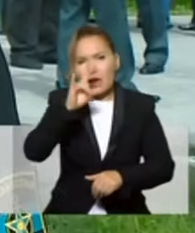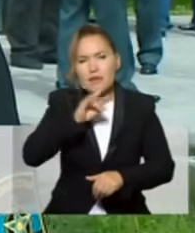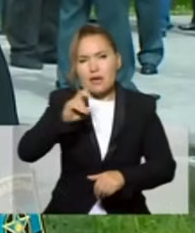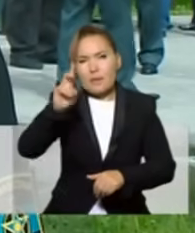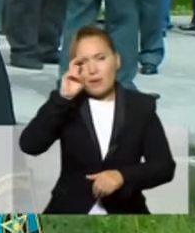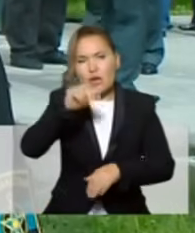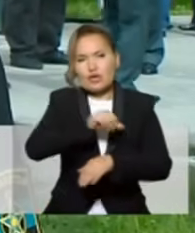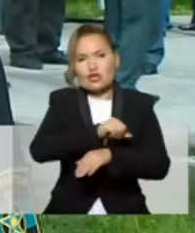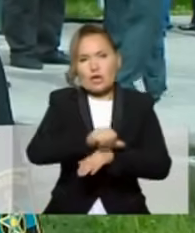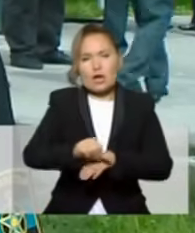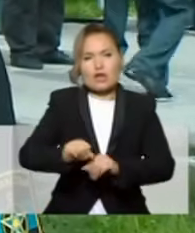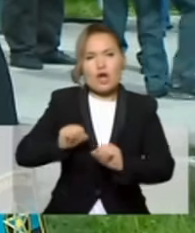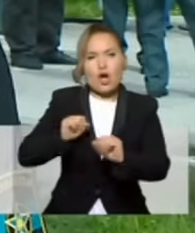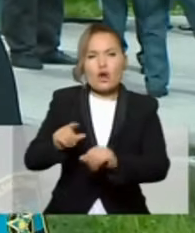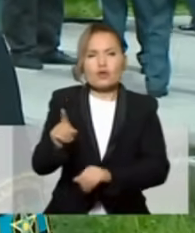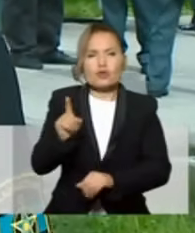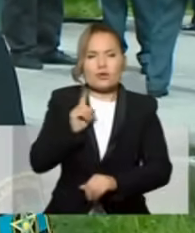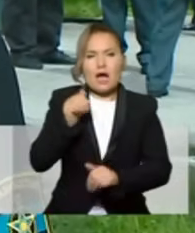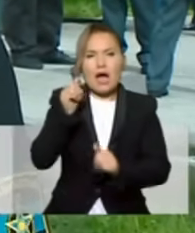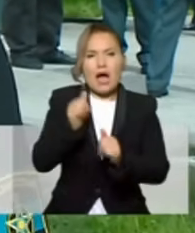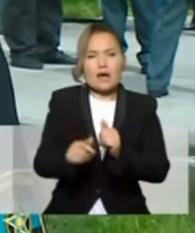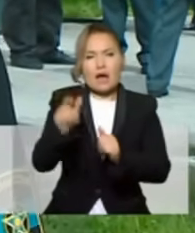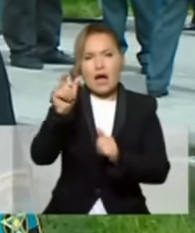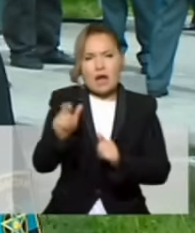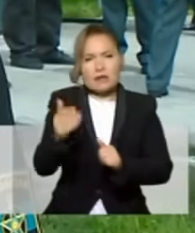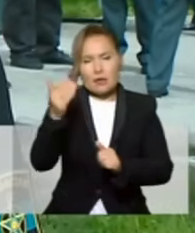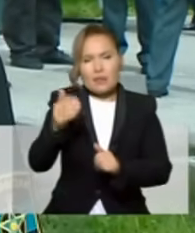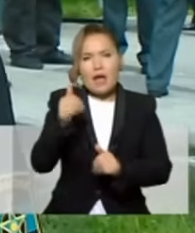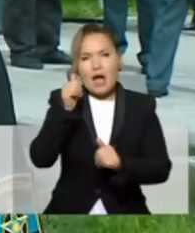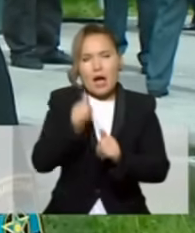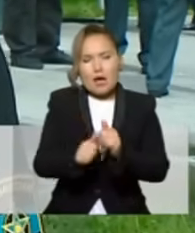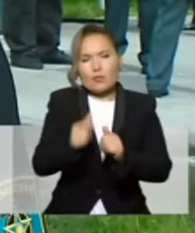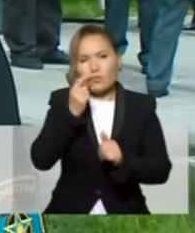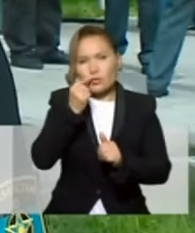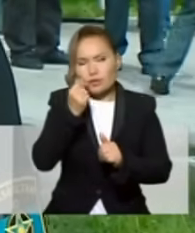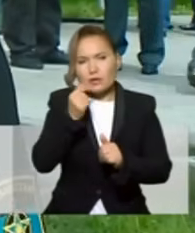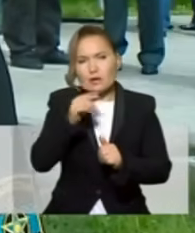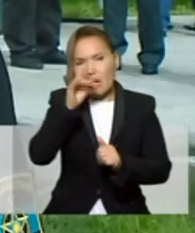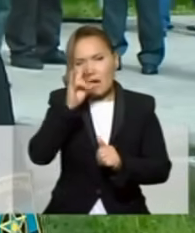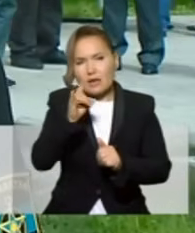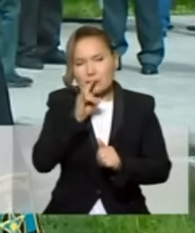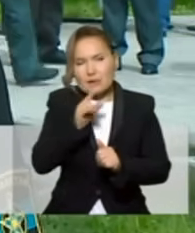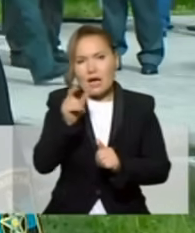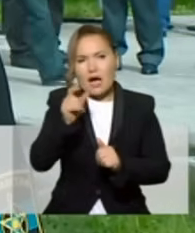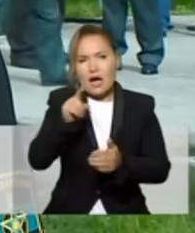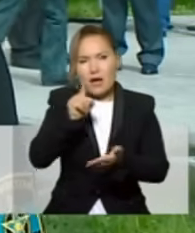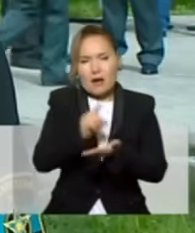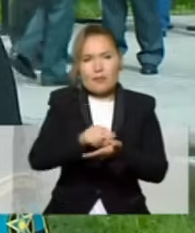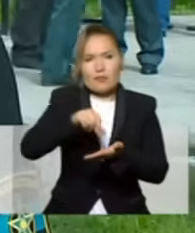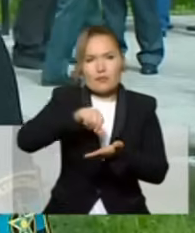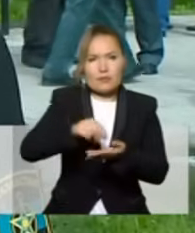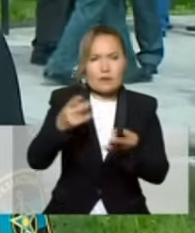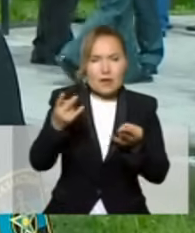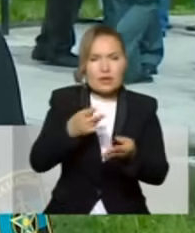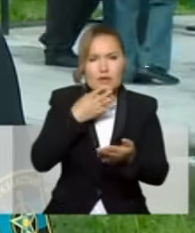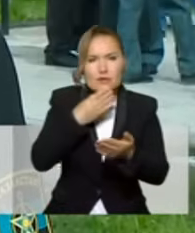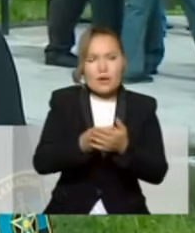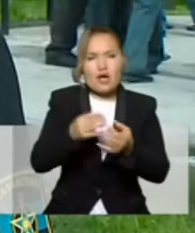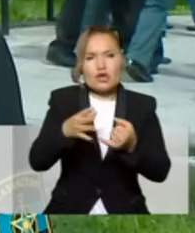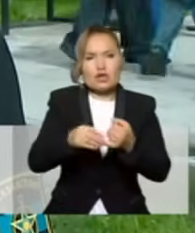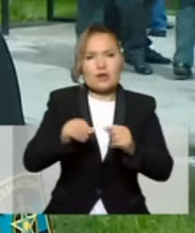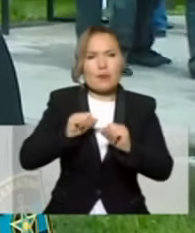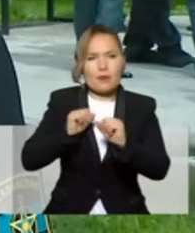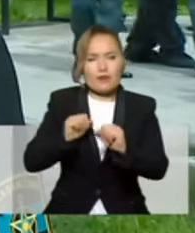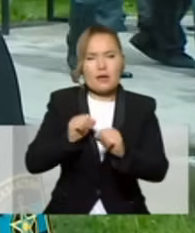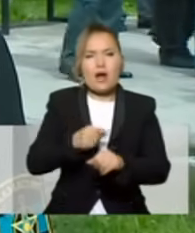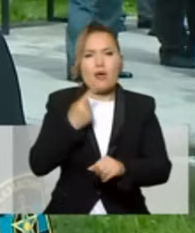шекарасын күзету үшін біздің әр адамның, әр азаматтың, Қазақстан азаматының міндеті ғой деп ойлаймын. Өйткені